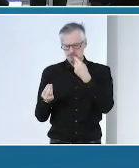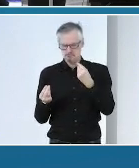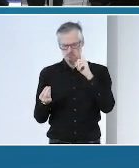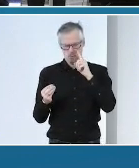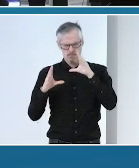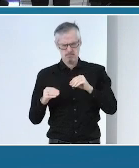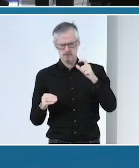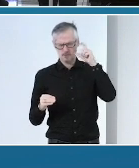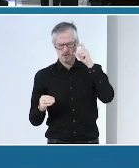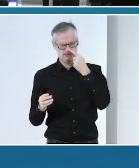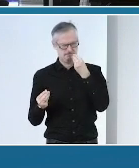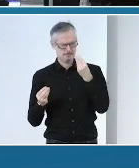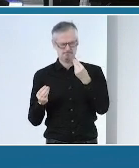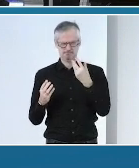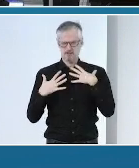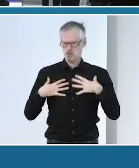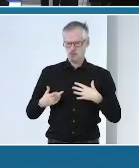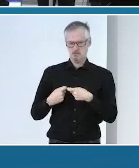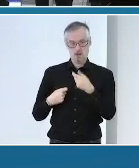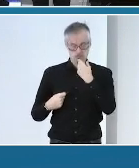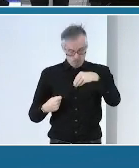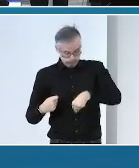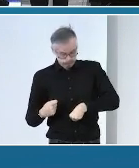hasard. Donc on va